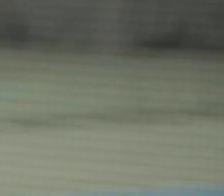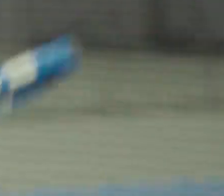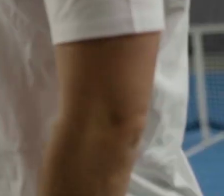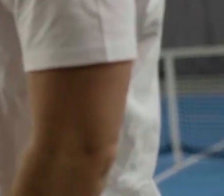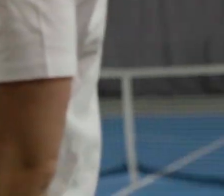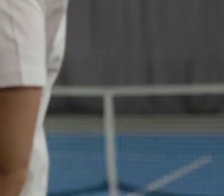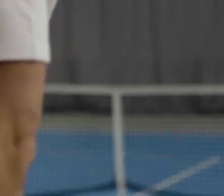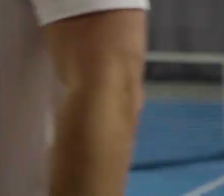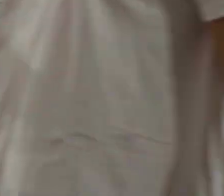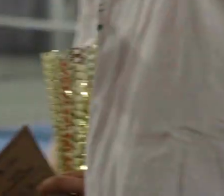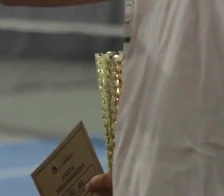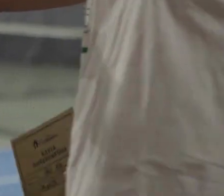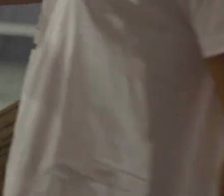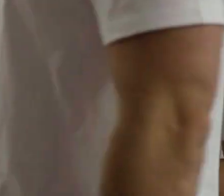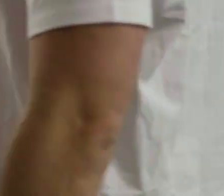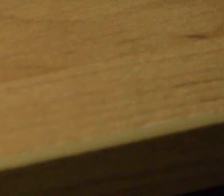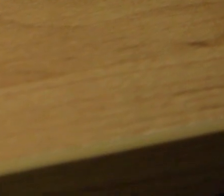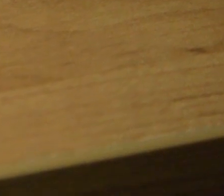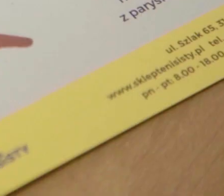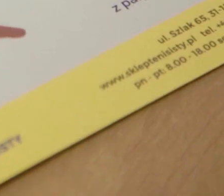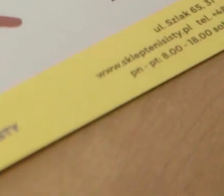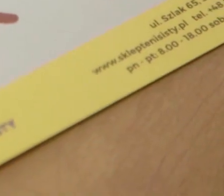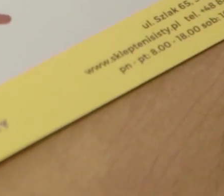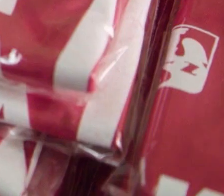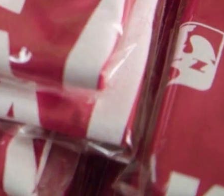przybijają sobie piątki. Do uczestników zwrócił się Krzysztof Pszczółka.